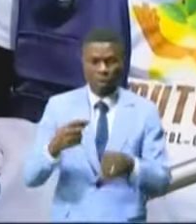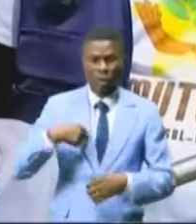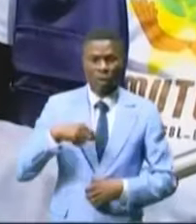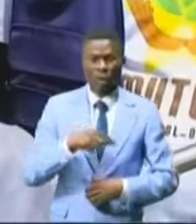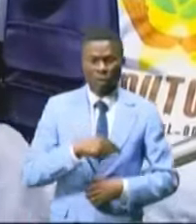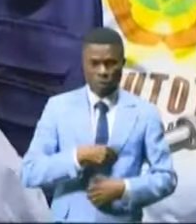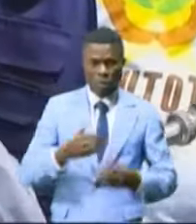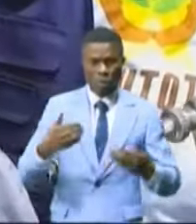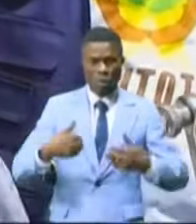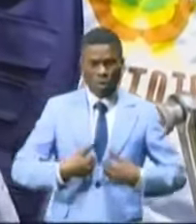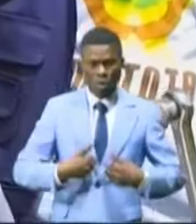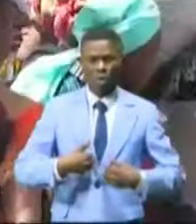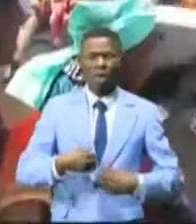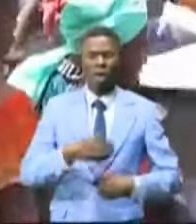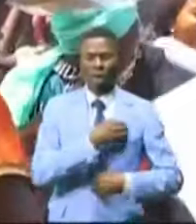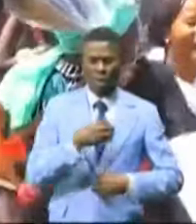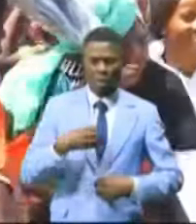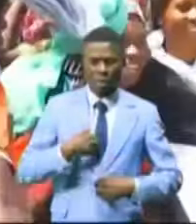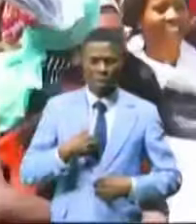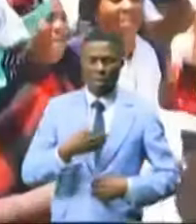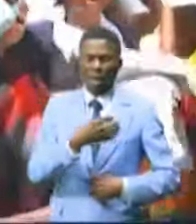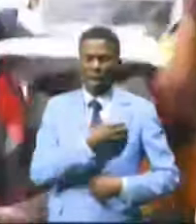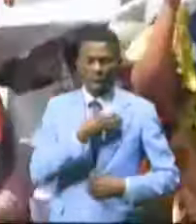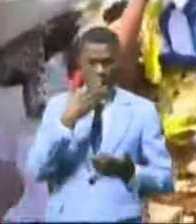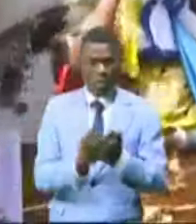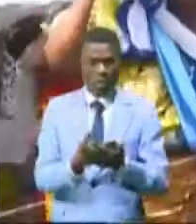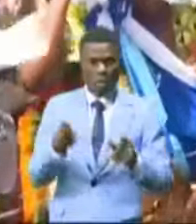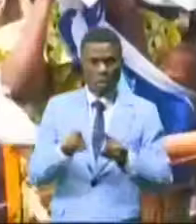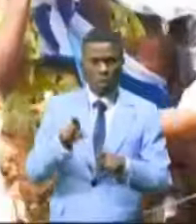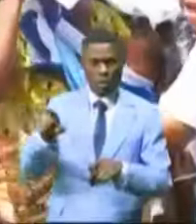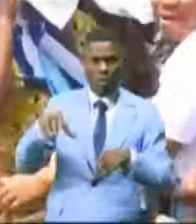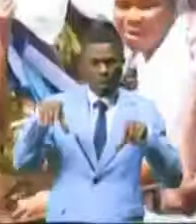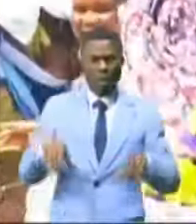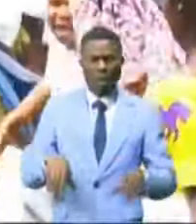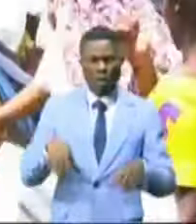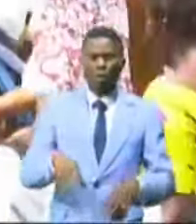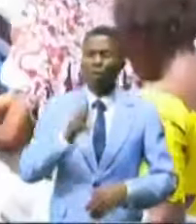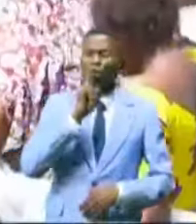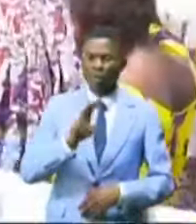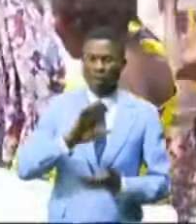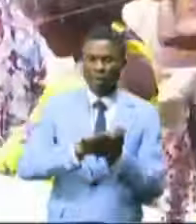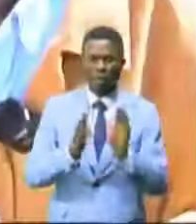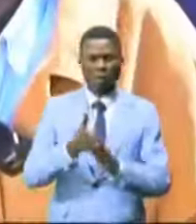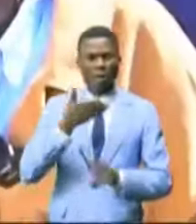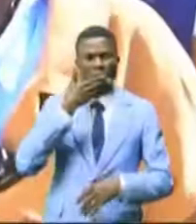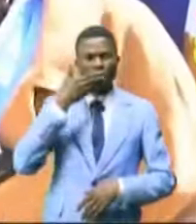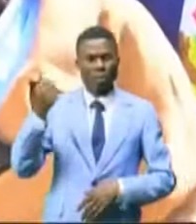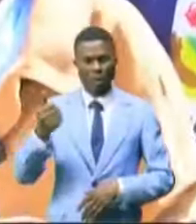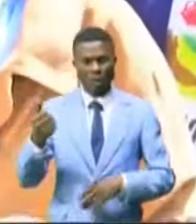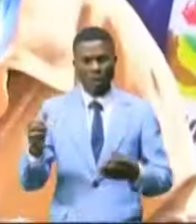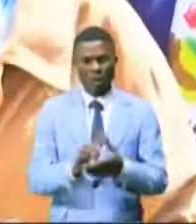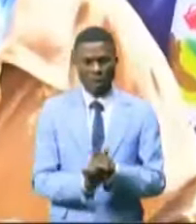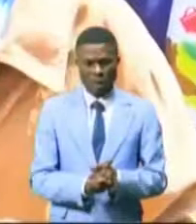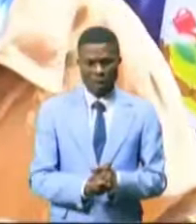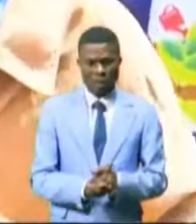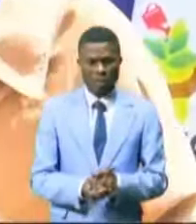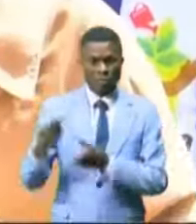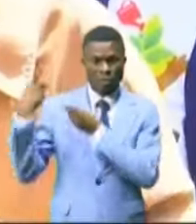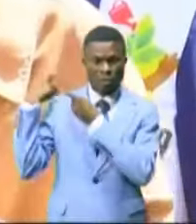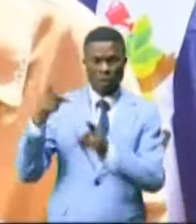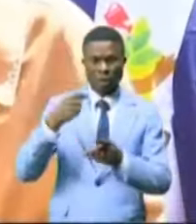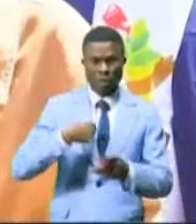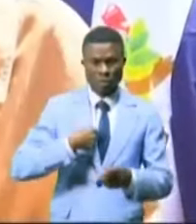des mamans comme elle, en grand nombre, le Congo serait meilleur. Depuis que je